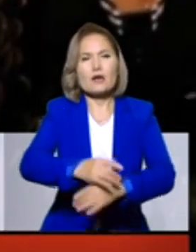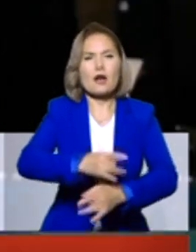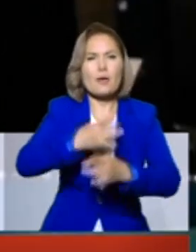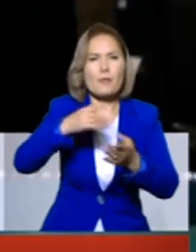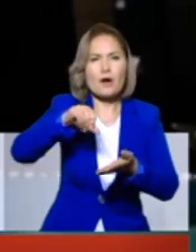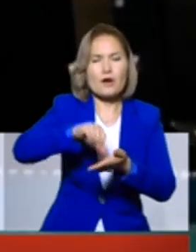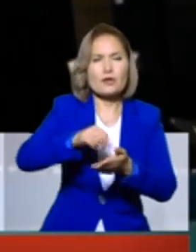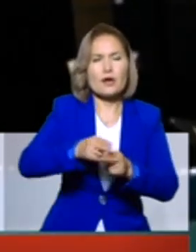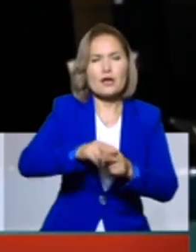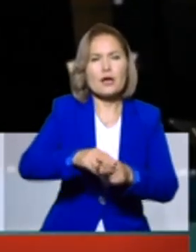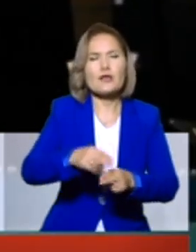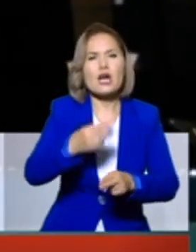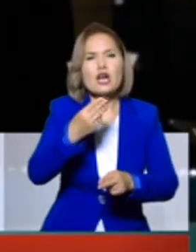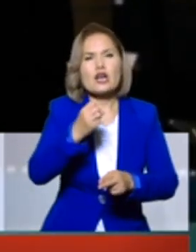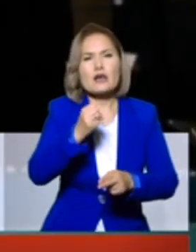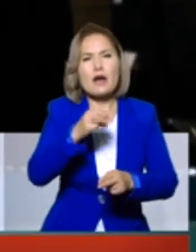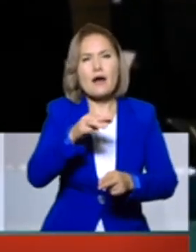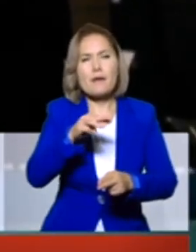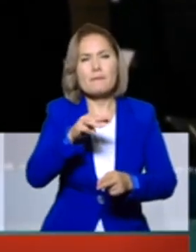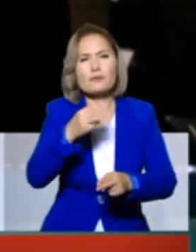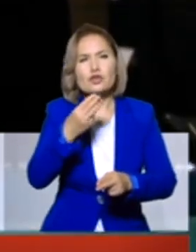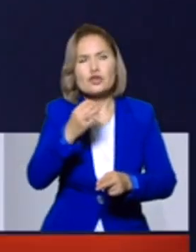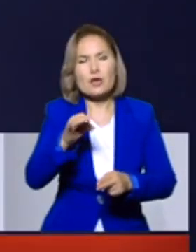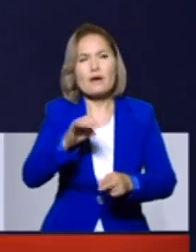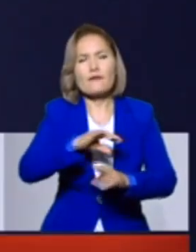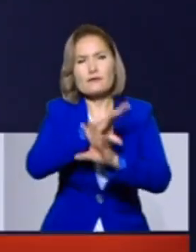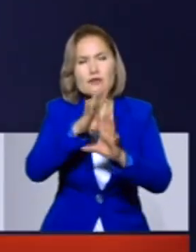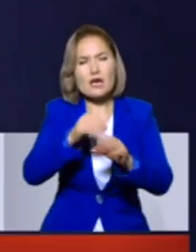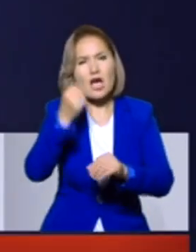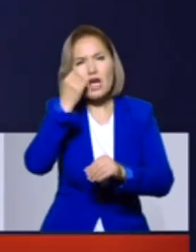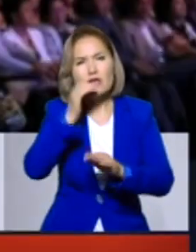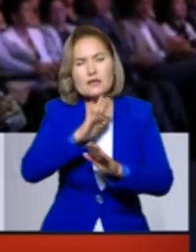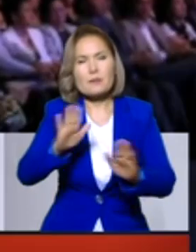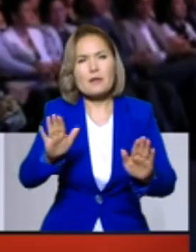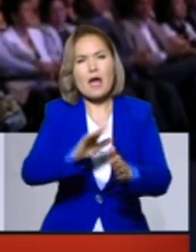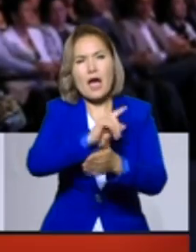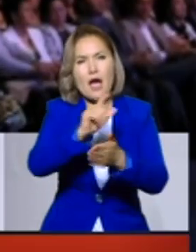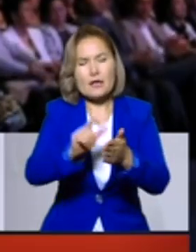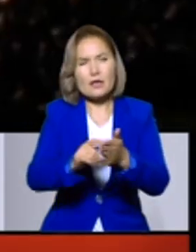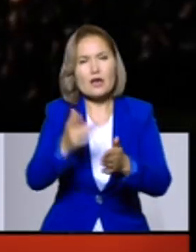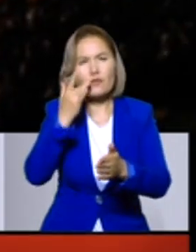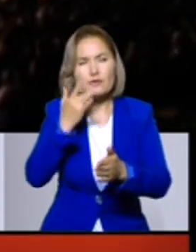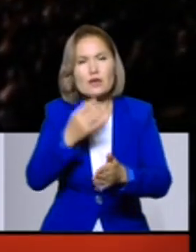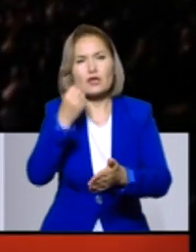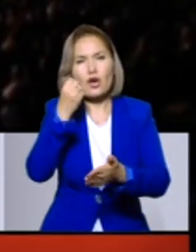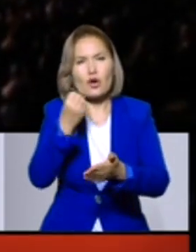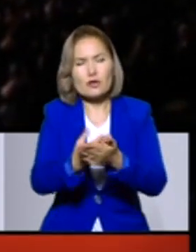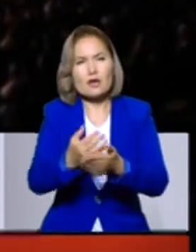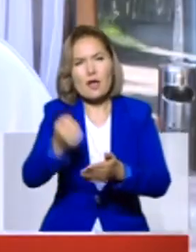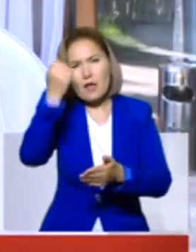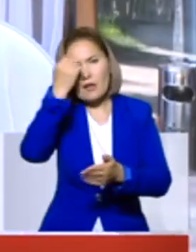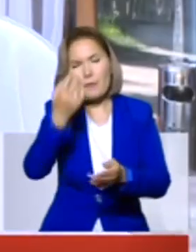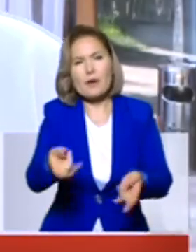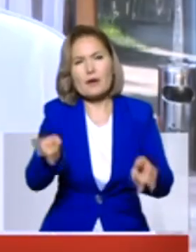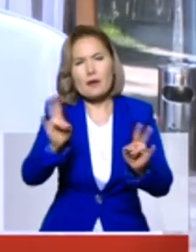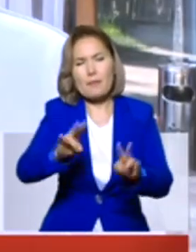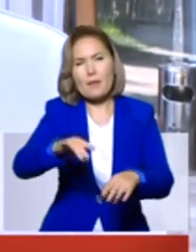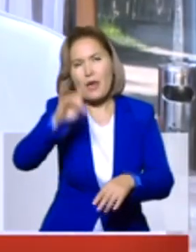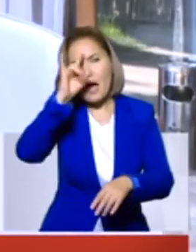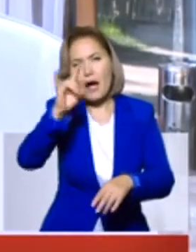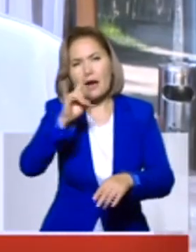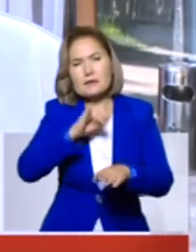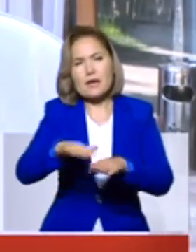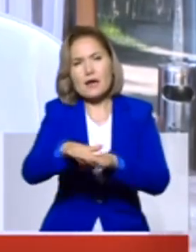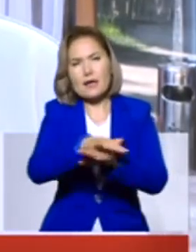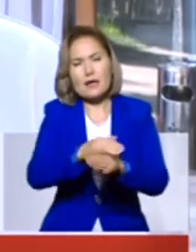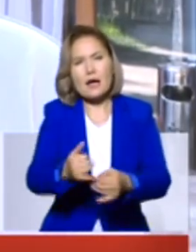тұрады. Себебі Шәмші әндері ескірмейтін халық әндерімен пара-пара. Халықтық әуенге айналған құндылығымен ерекше. Шәмші ағаның қазақ үшін, қазақ елі